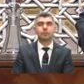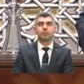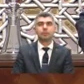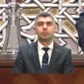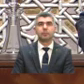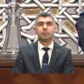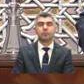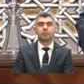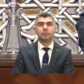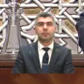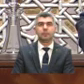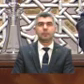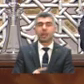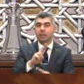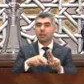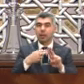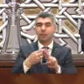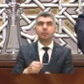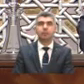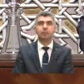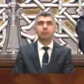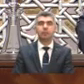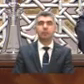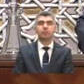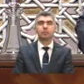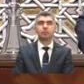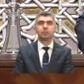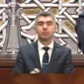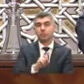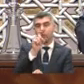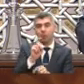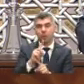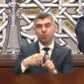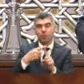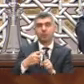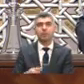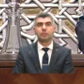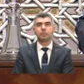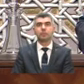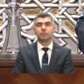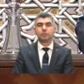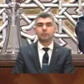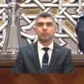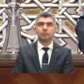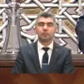تسعود ثواني كافية. يلا، كاين تعقيب اضافي، تفضلوا سيدة النائبة المحترمة.